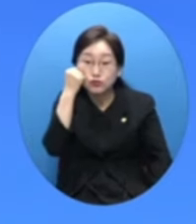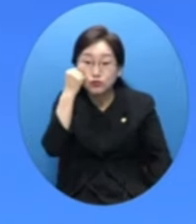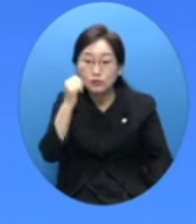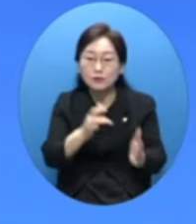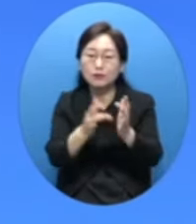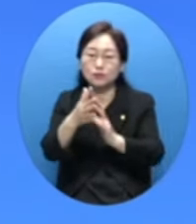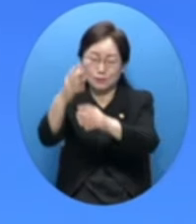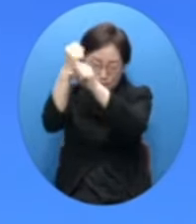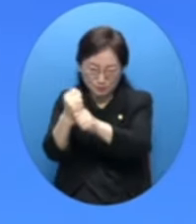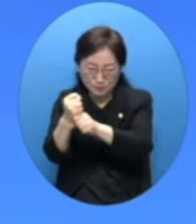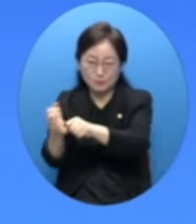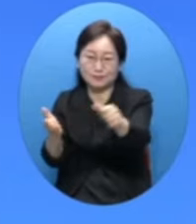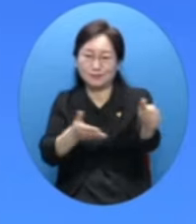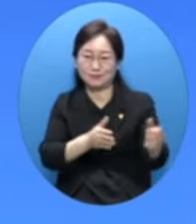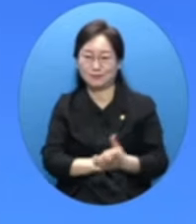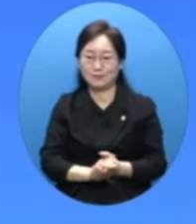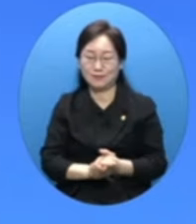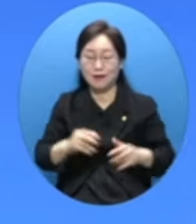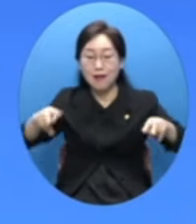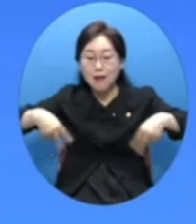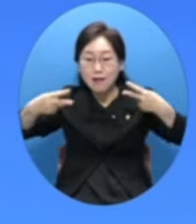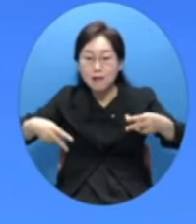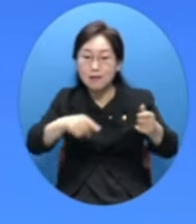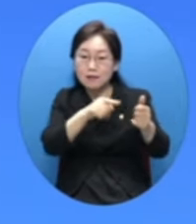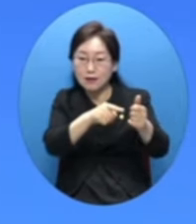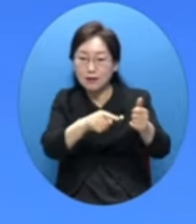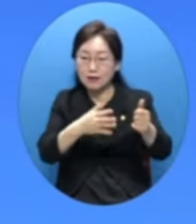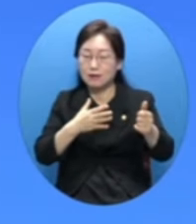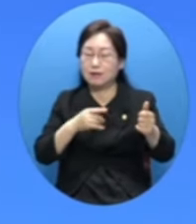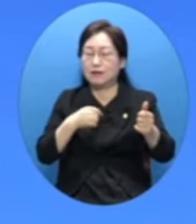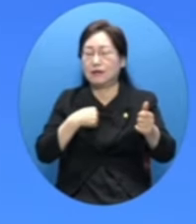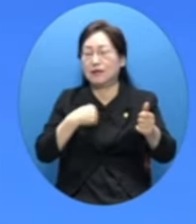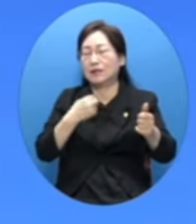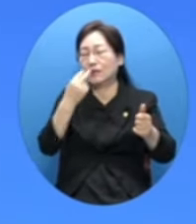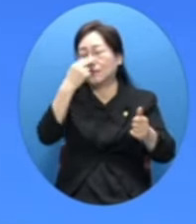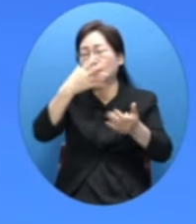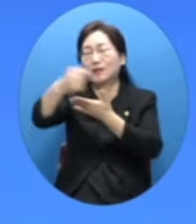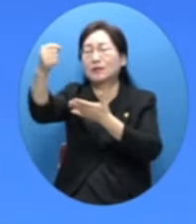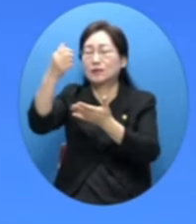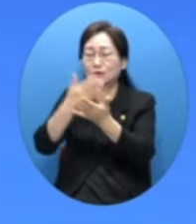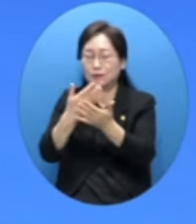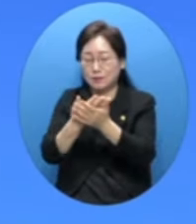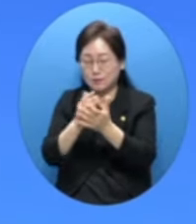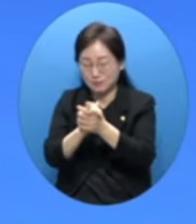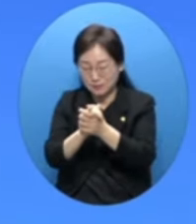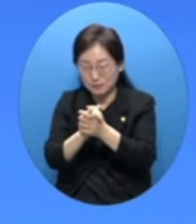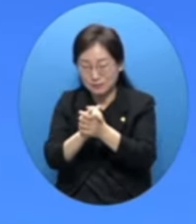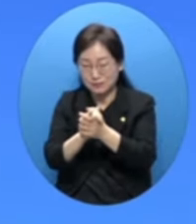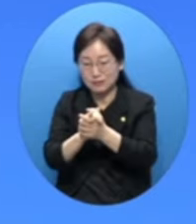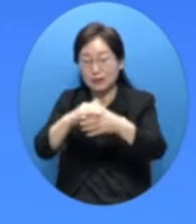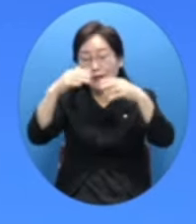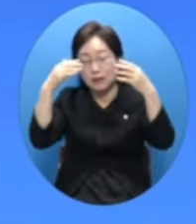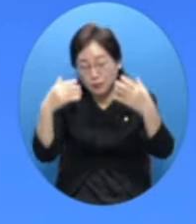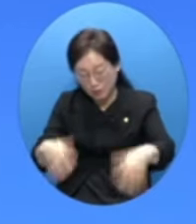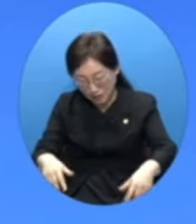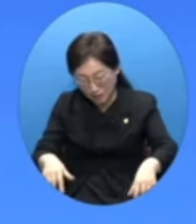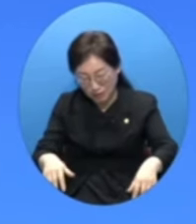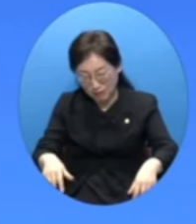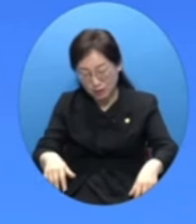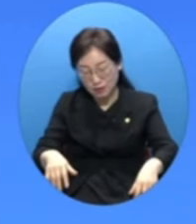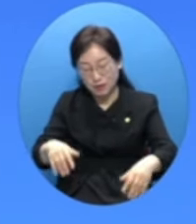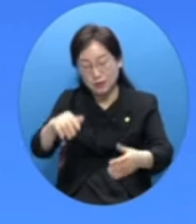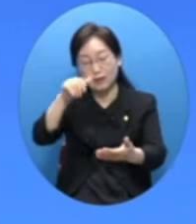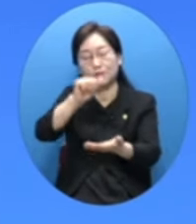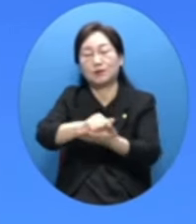바랍니다. 엘리야는 내 생명을 거두어주옵소서 하고 피곤해 쓰러져 잠이